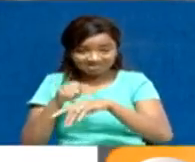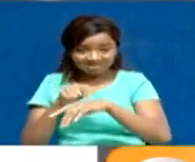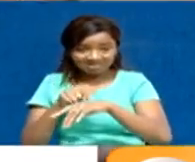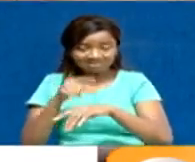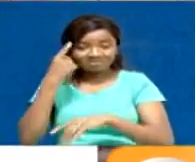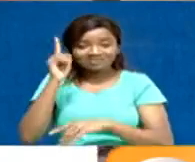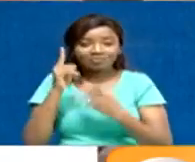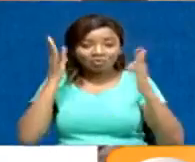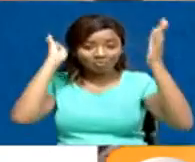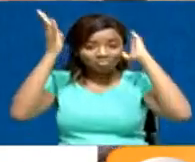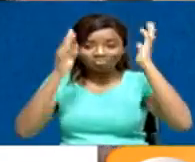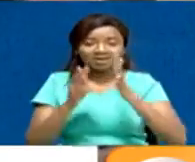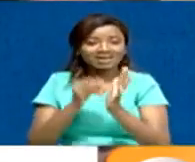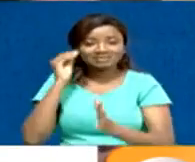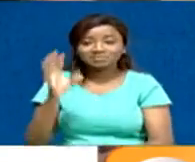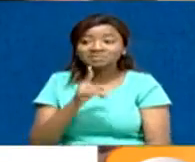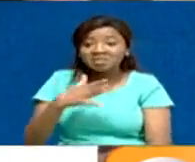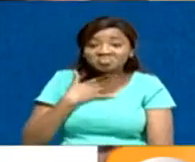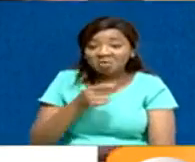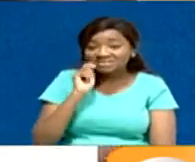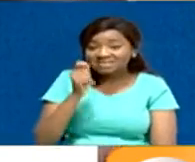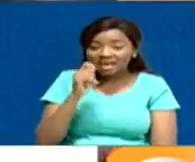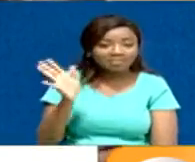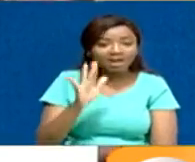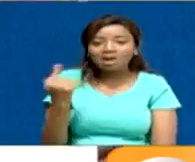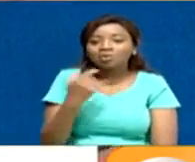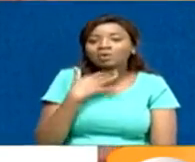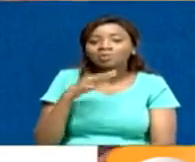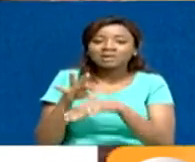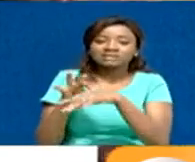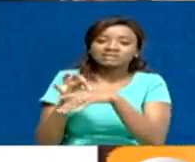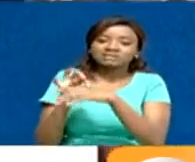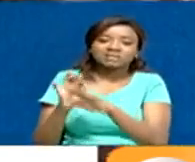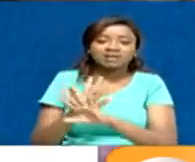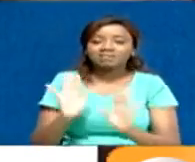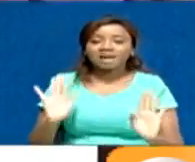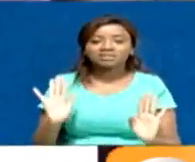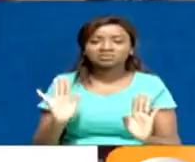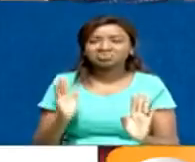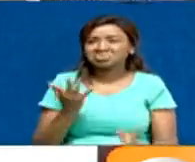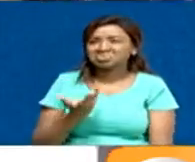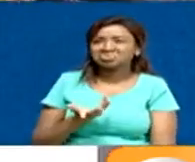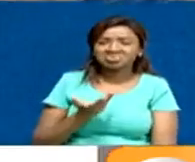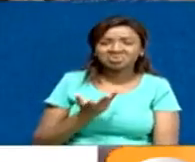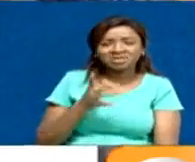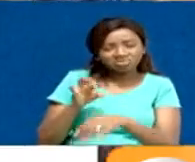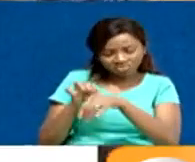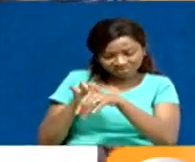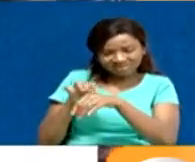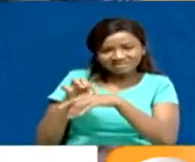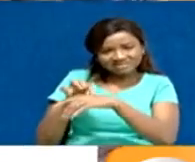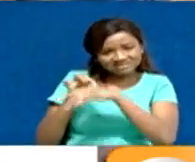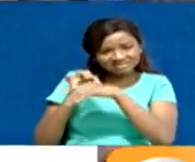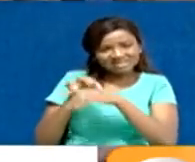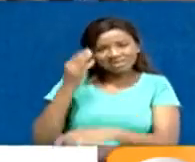hai. Hao watu watawana aje na nyama? Hao haja yao ni ngozi ya punda. Sasa hatujaelewa ya kwamba hii ngozi, kwa